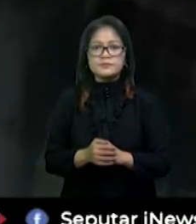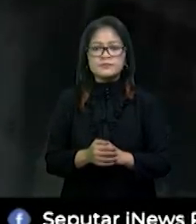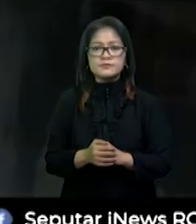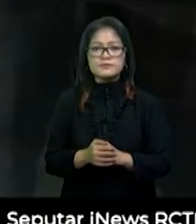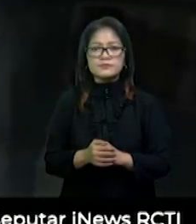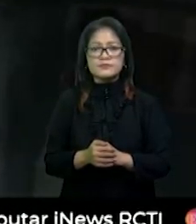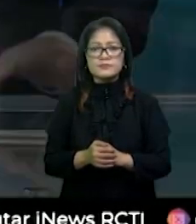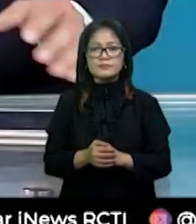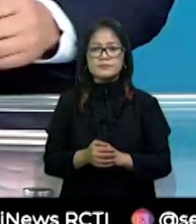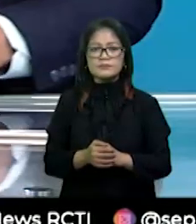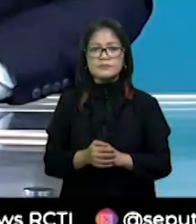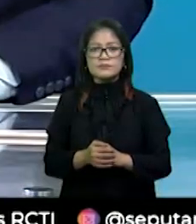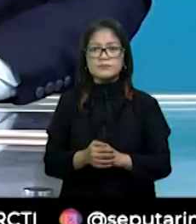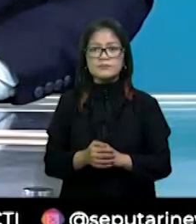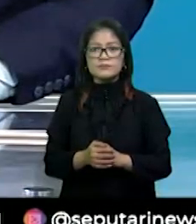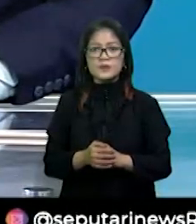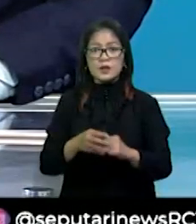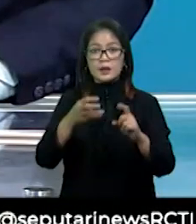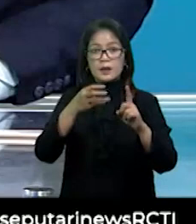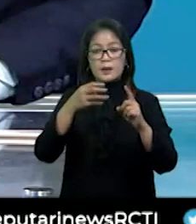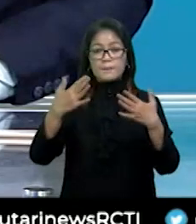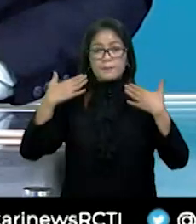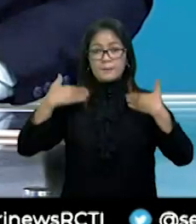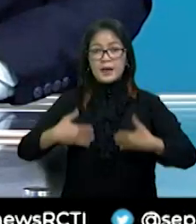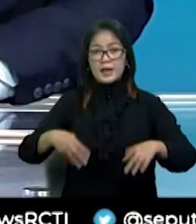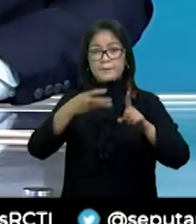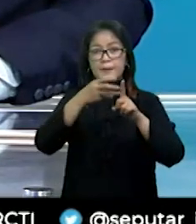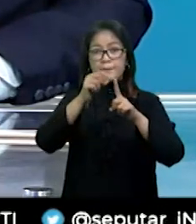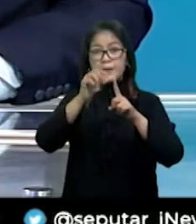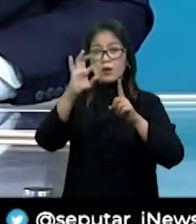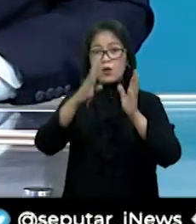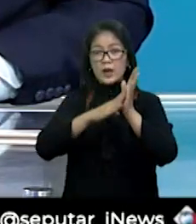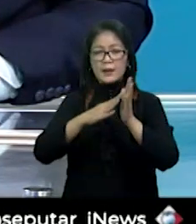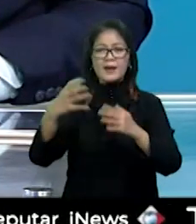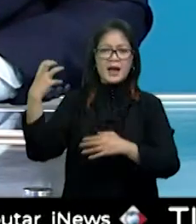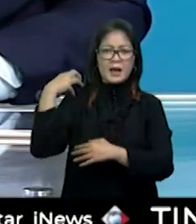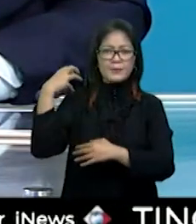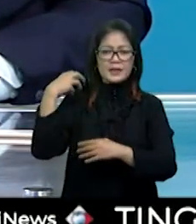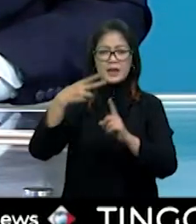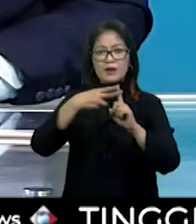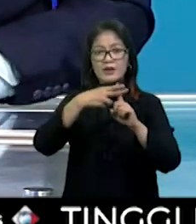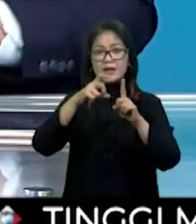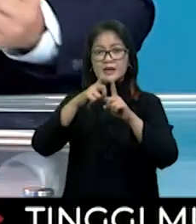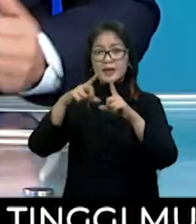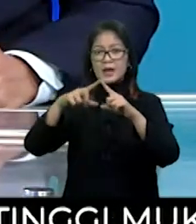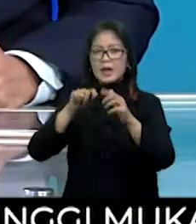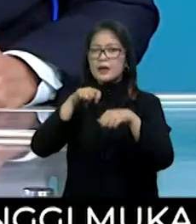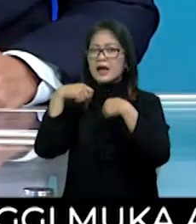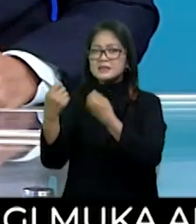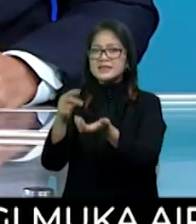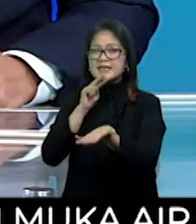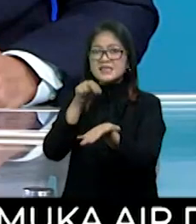melaporkan. Ya, sementara itu Badan POM Amerika Serikat FDA memberikan izin vaksin Pfizer